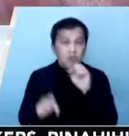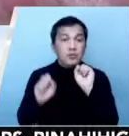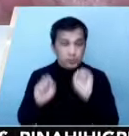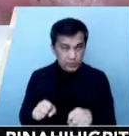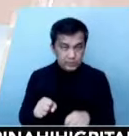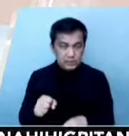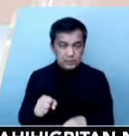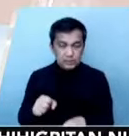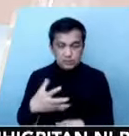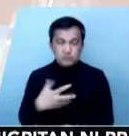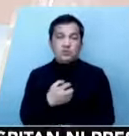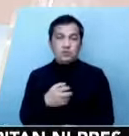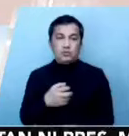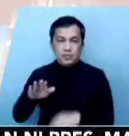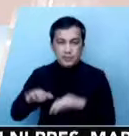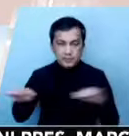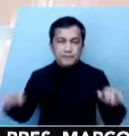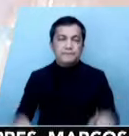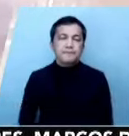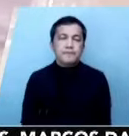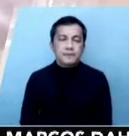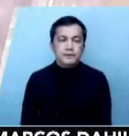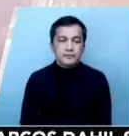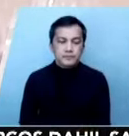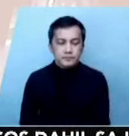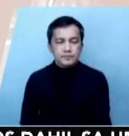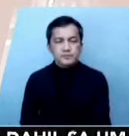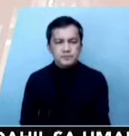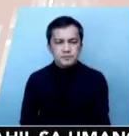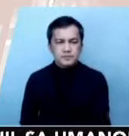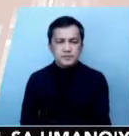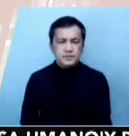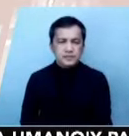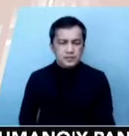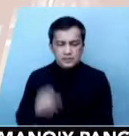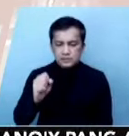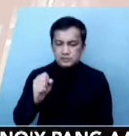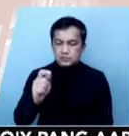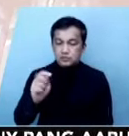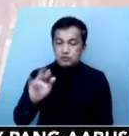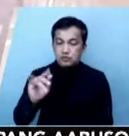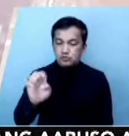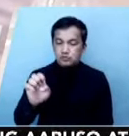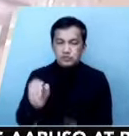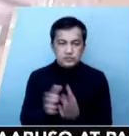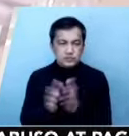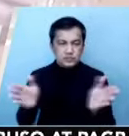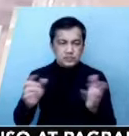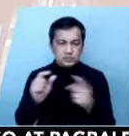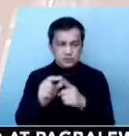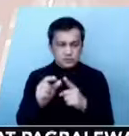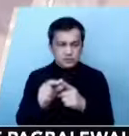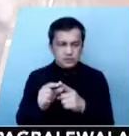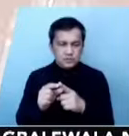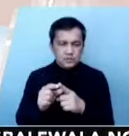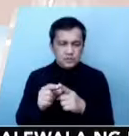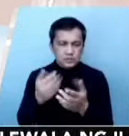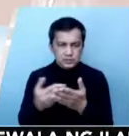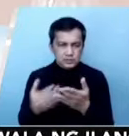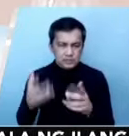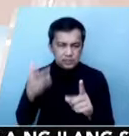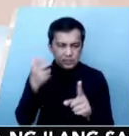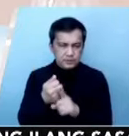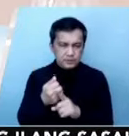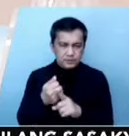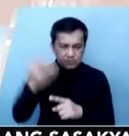bata. Ang stroke kasi is a general term for things that affect the vasculature of the